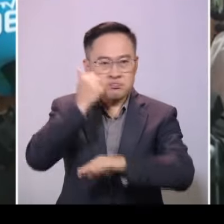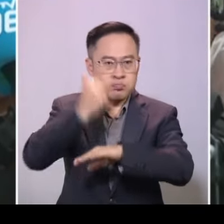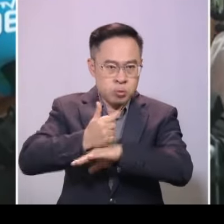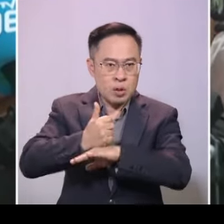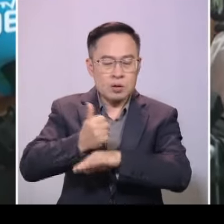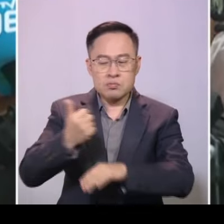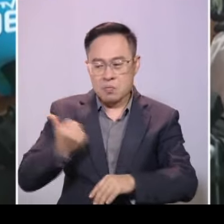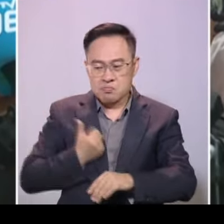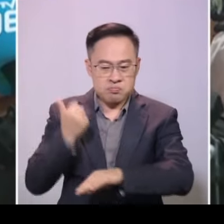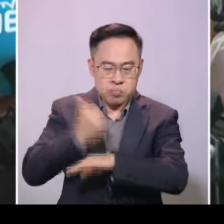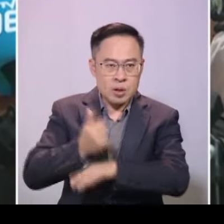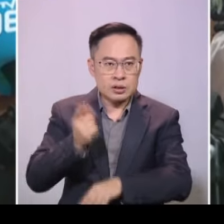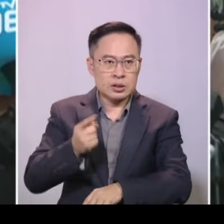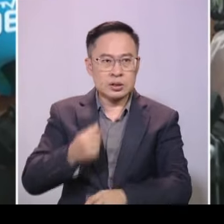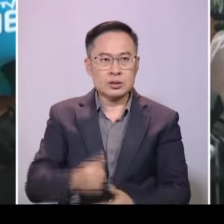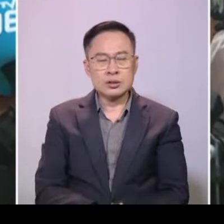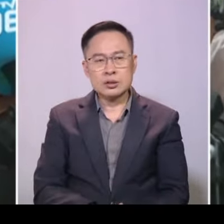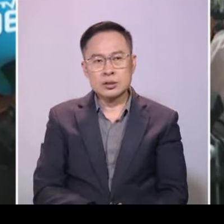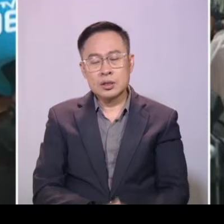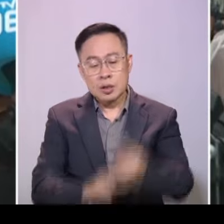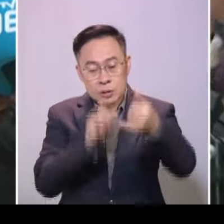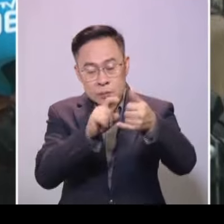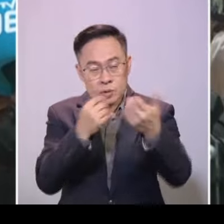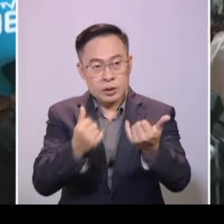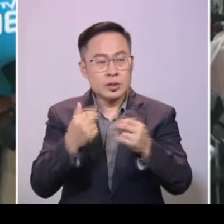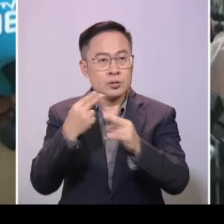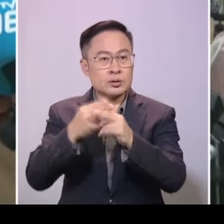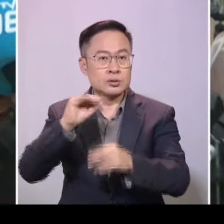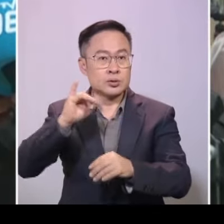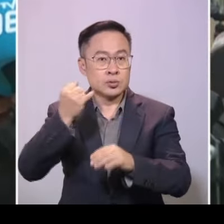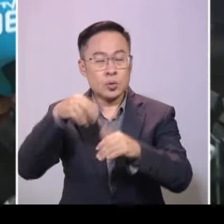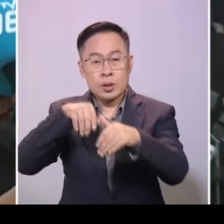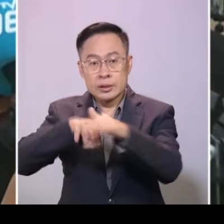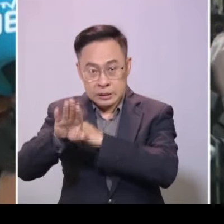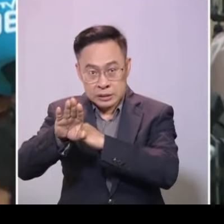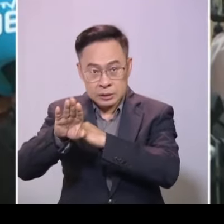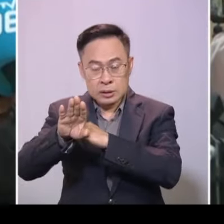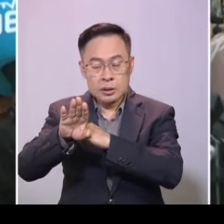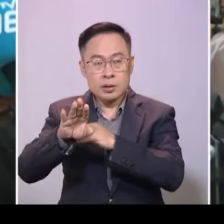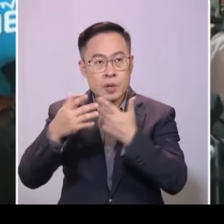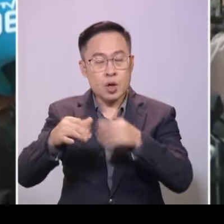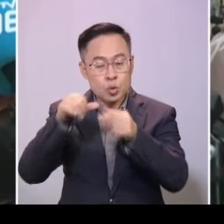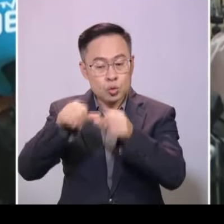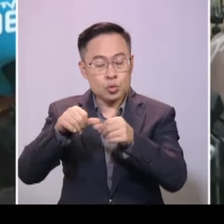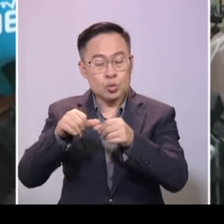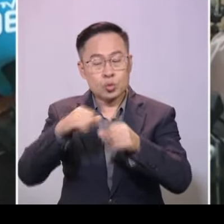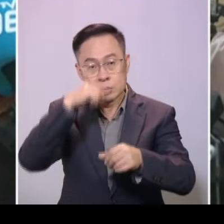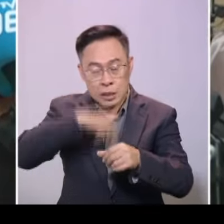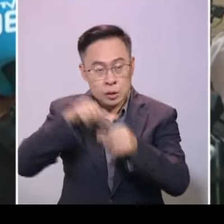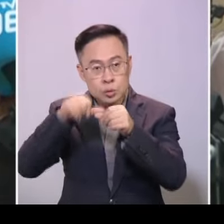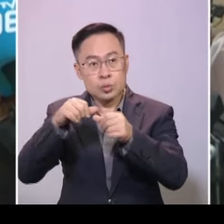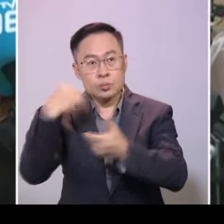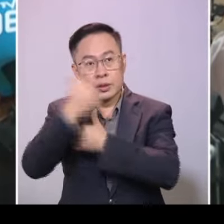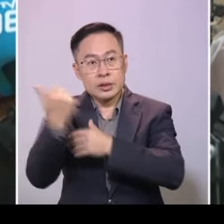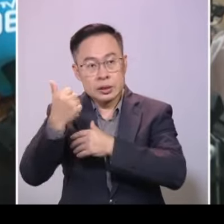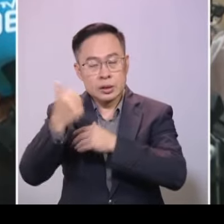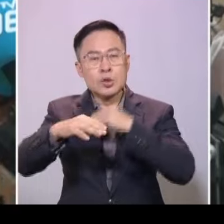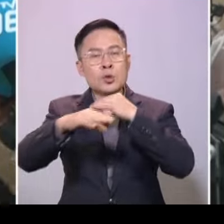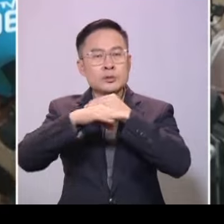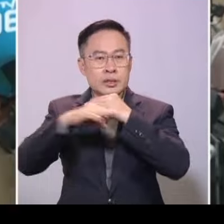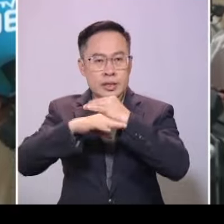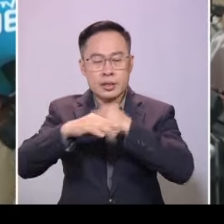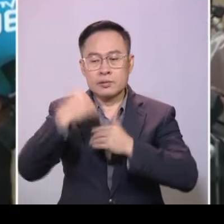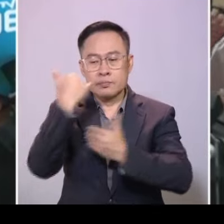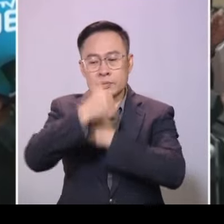นครับ ตรงนี้ตัวเขายังอยู่ในประเทศไทยไหมคะหรืออยู่รอบชายแดนที่เขาสั่งการ ตามที่ฟังจากข่าวก็คืออยู่ชายแดนไม่